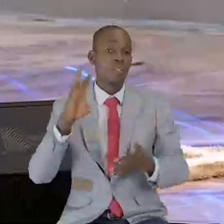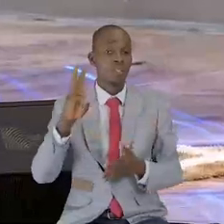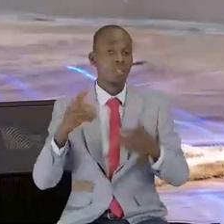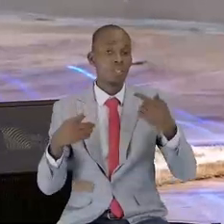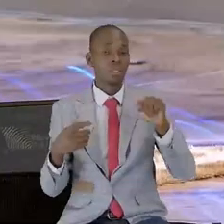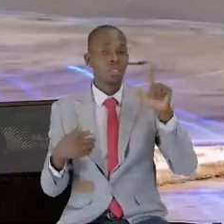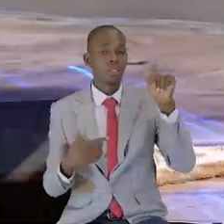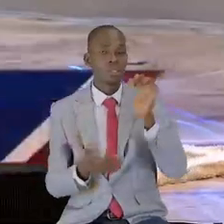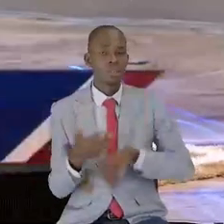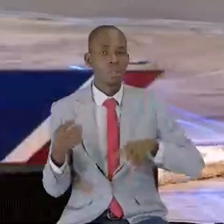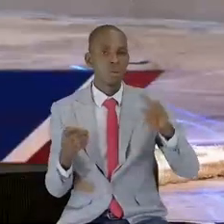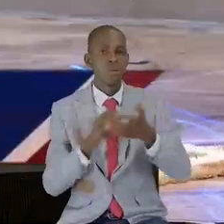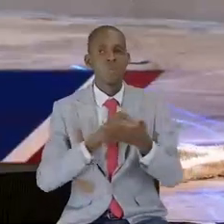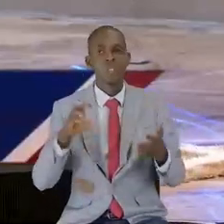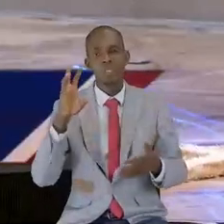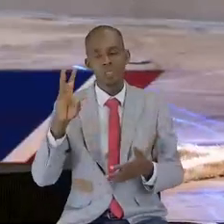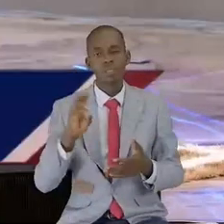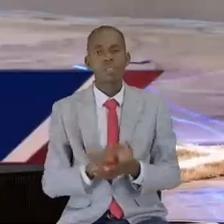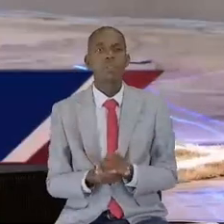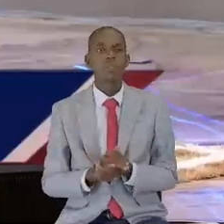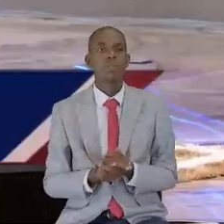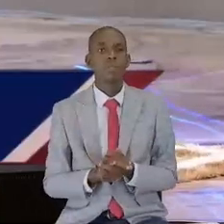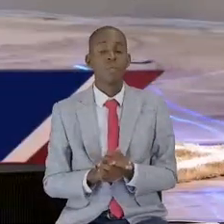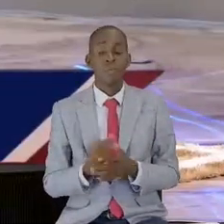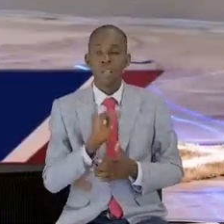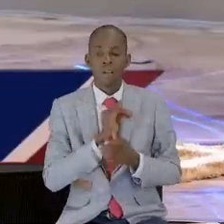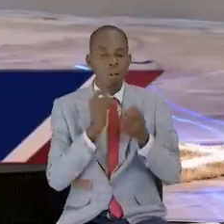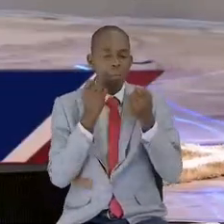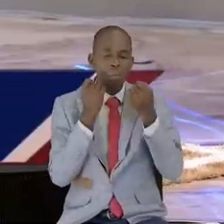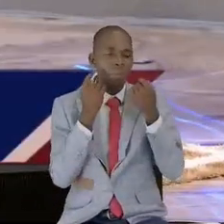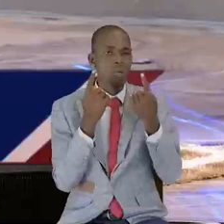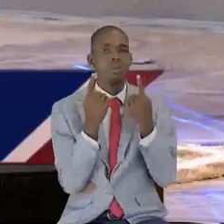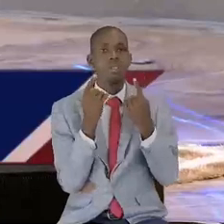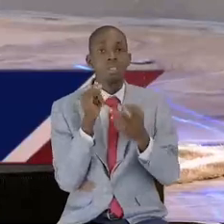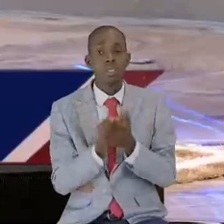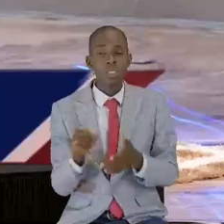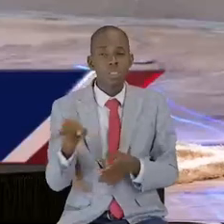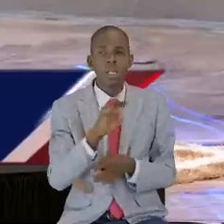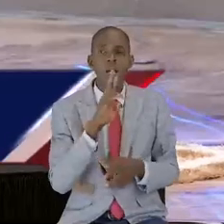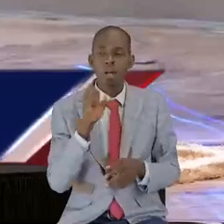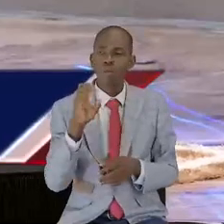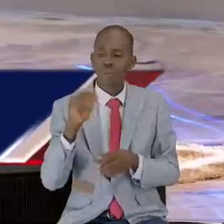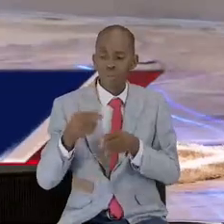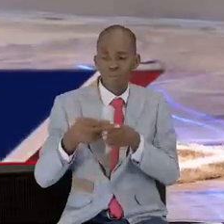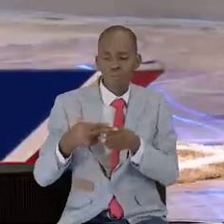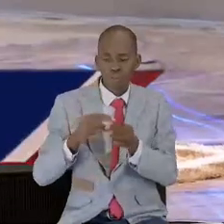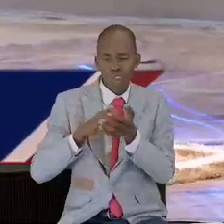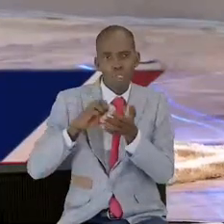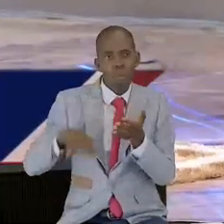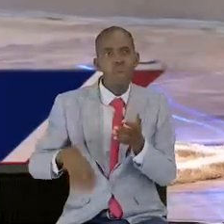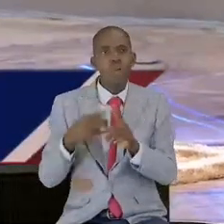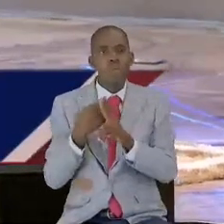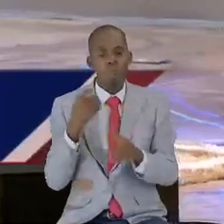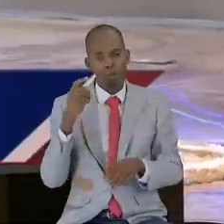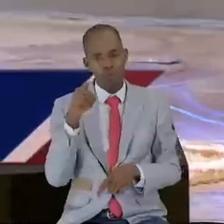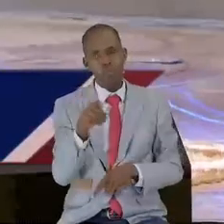6, Galates chapitre 1, verset 6, je m'étonne que vous vous détourniez si promptement